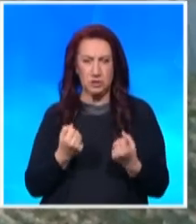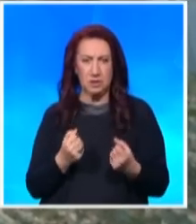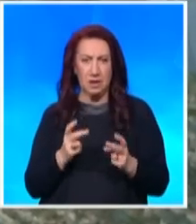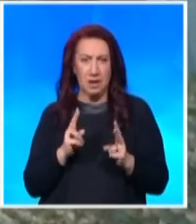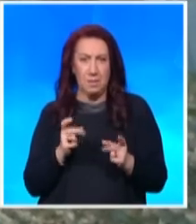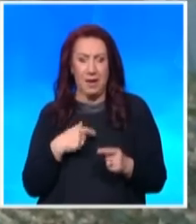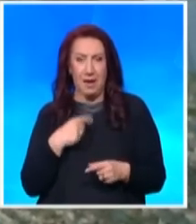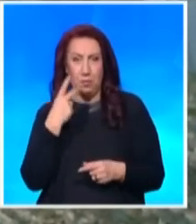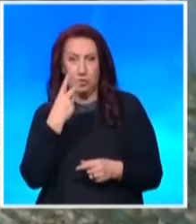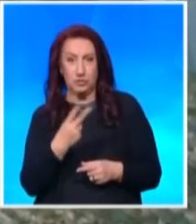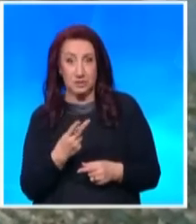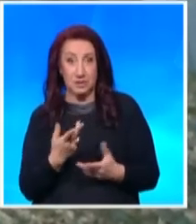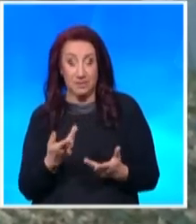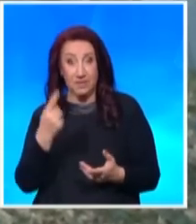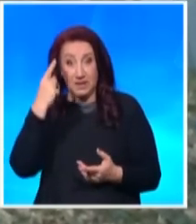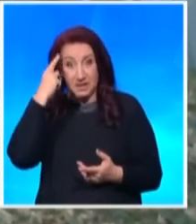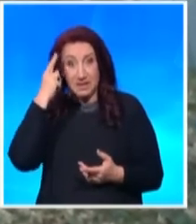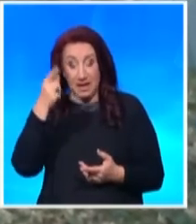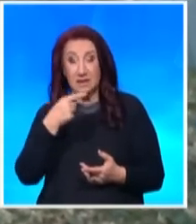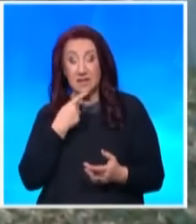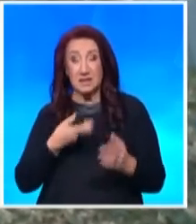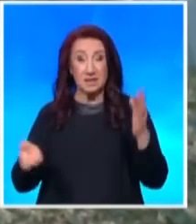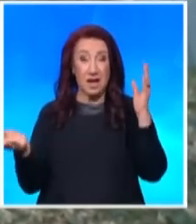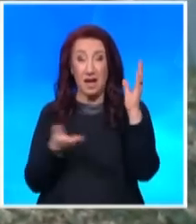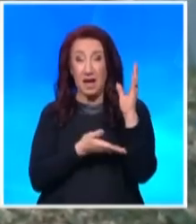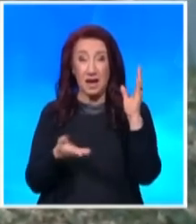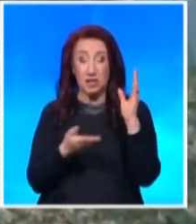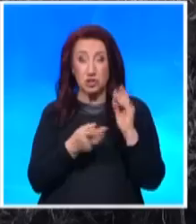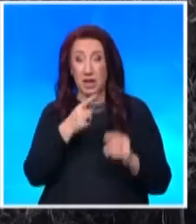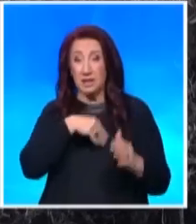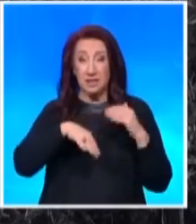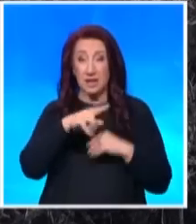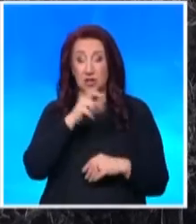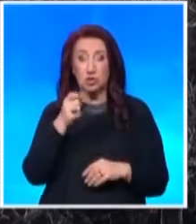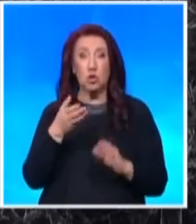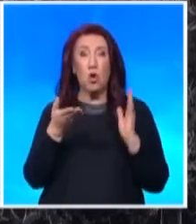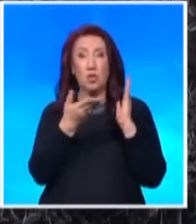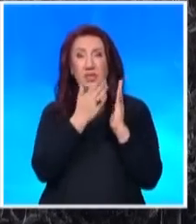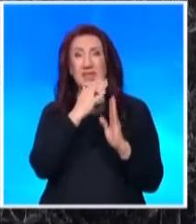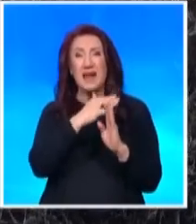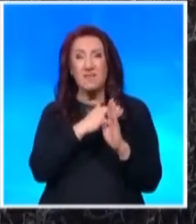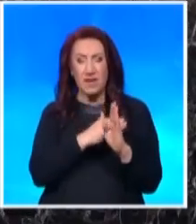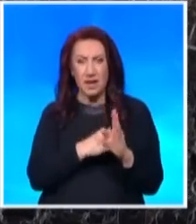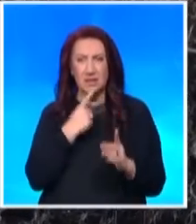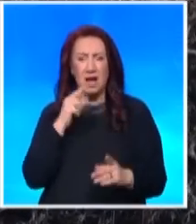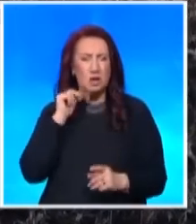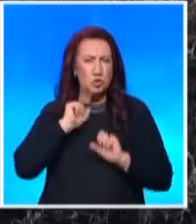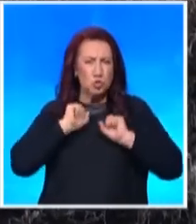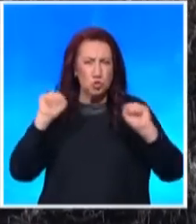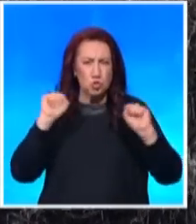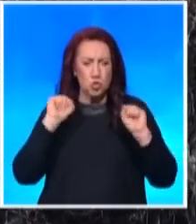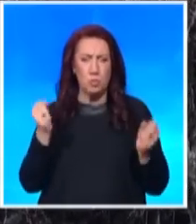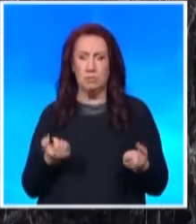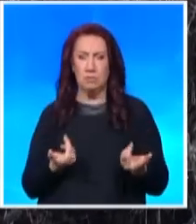да се извършва. Вие знаете ли, за да изрежете над 100 дървета, за какъв шум, каква светлина и каква дейност? И иска да ми кажа,